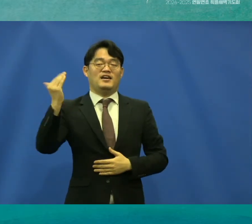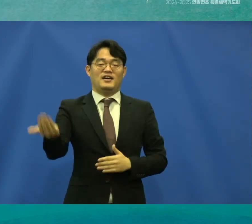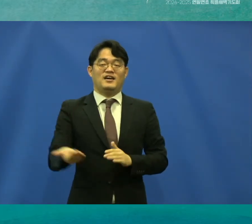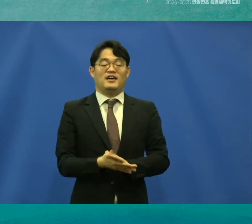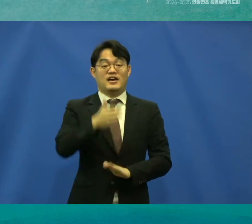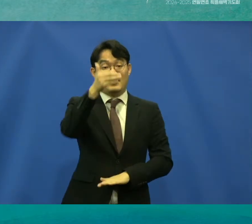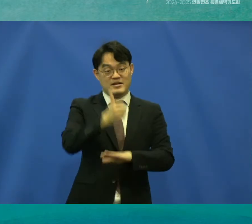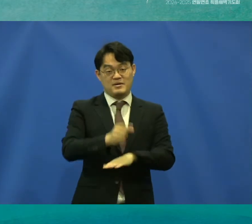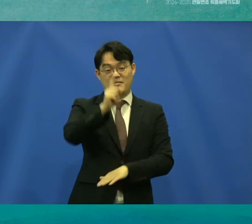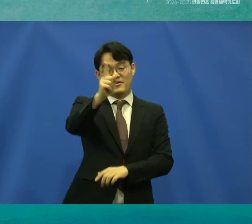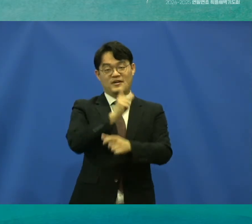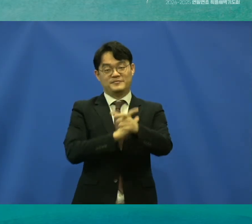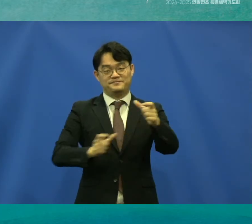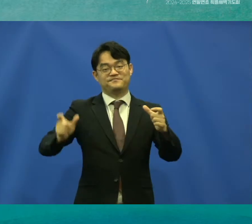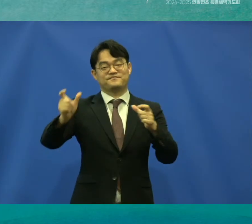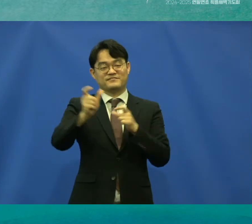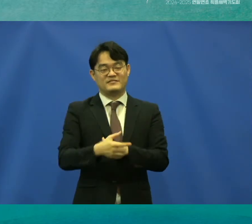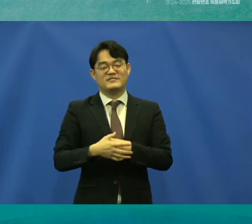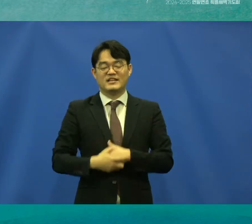번 더.